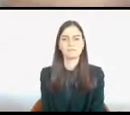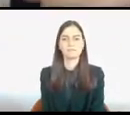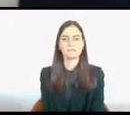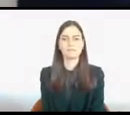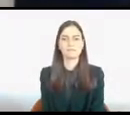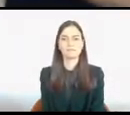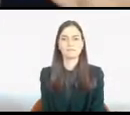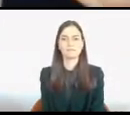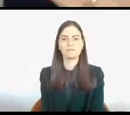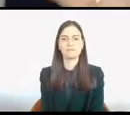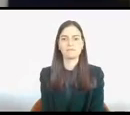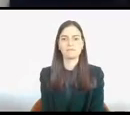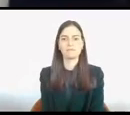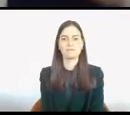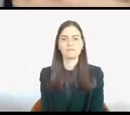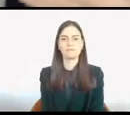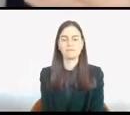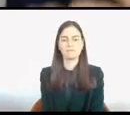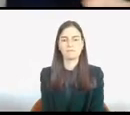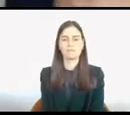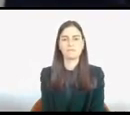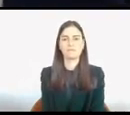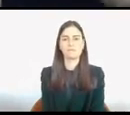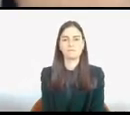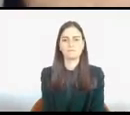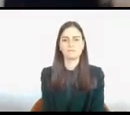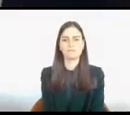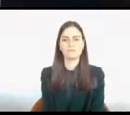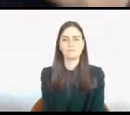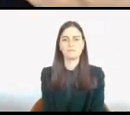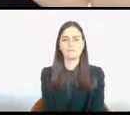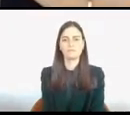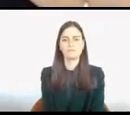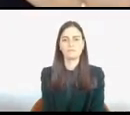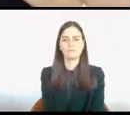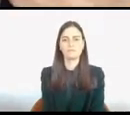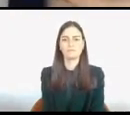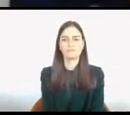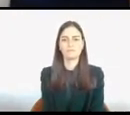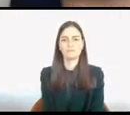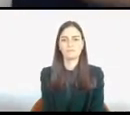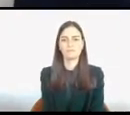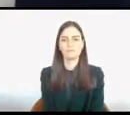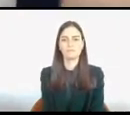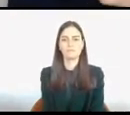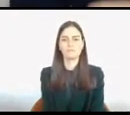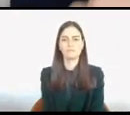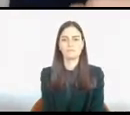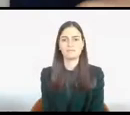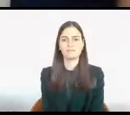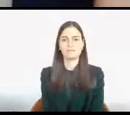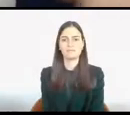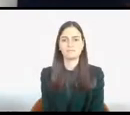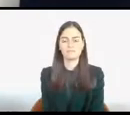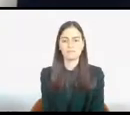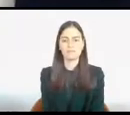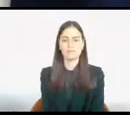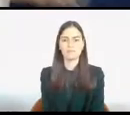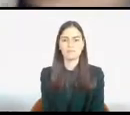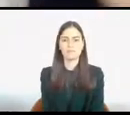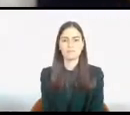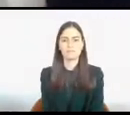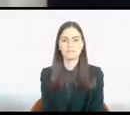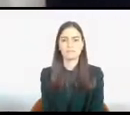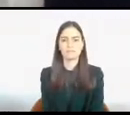règle, plus l'assuré est jeune, plus le coût attaché au rachat sera faible.